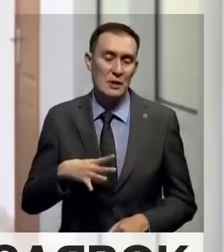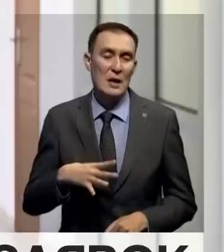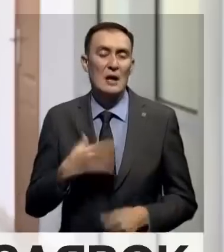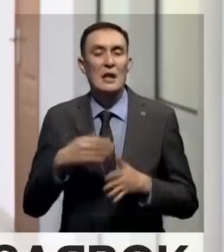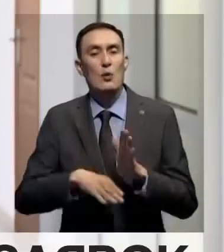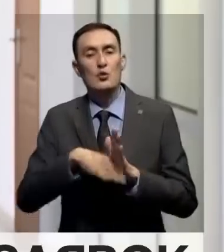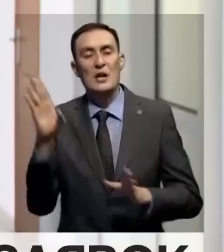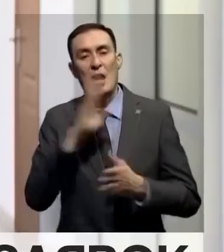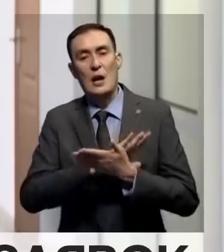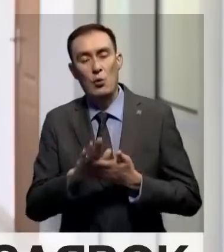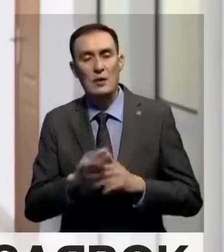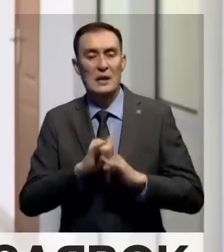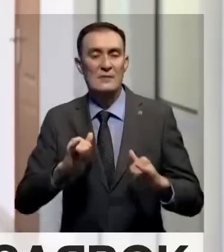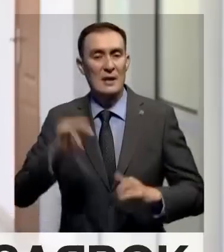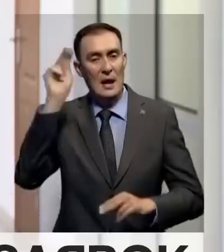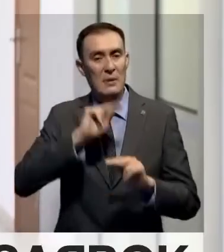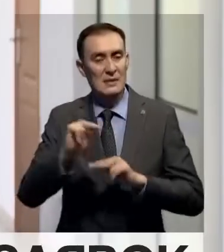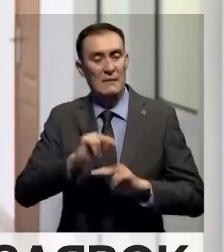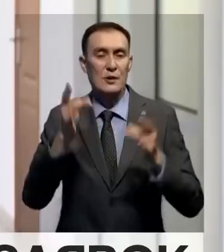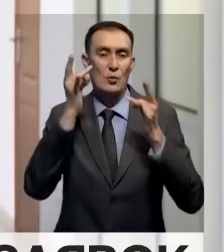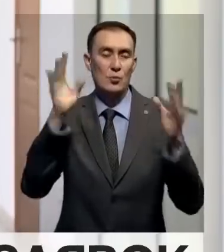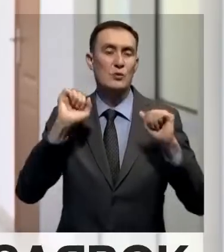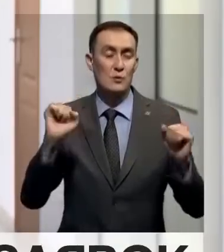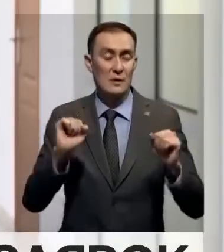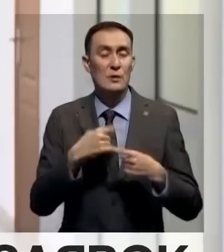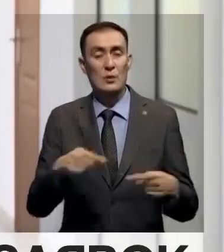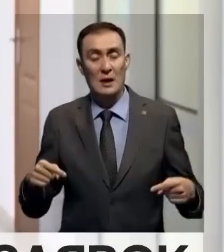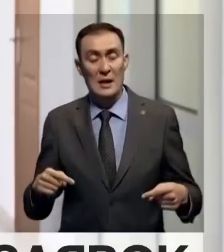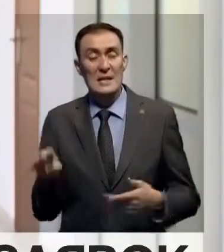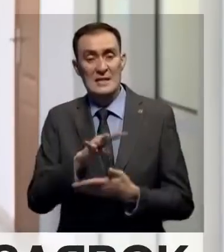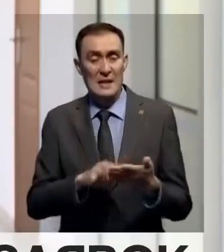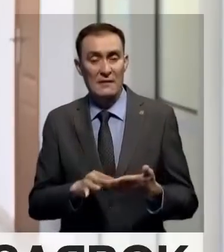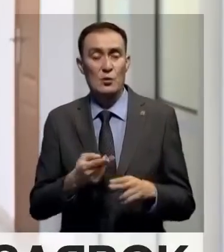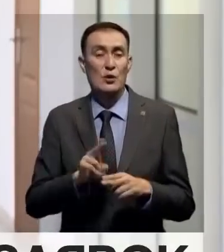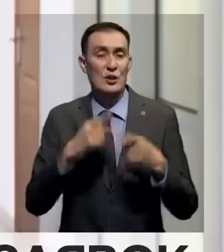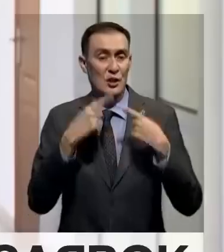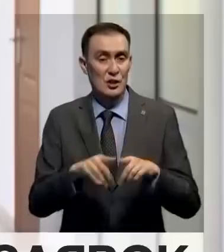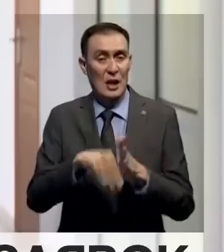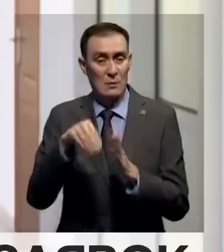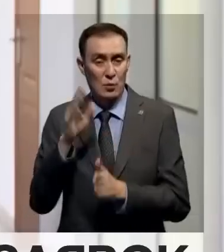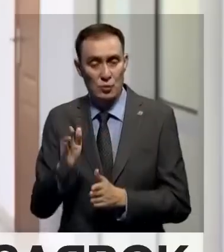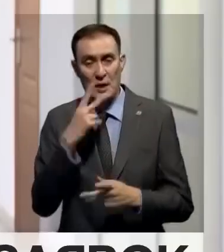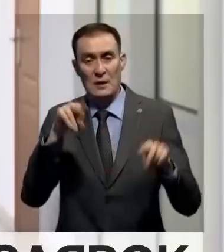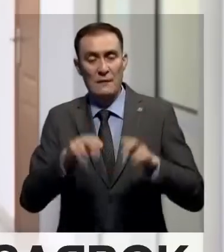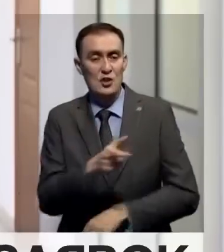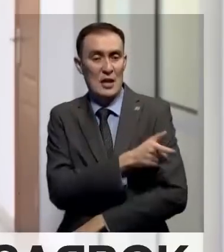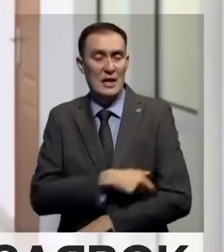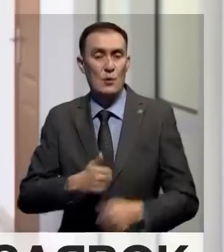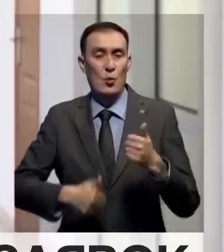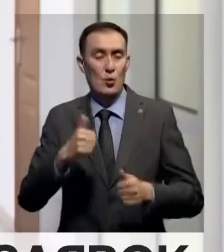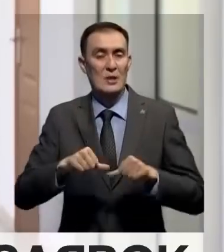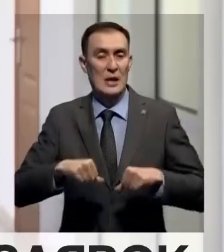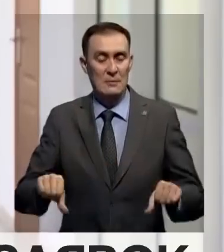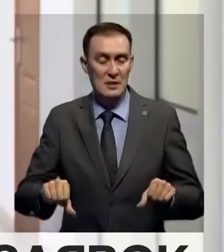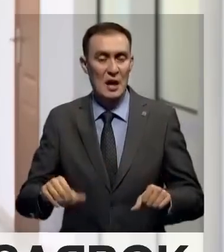для улучшения экологии, развития образования, культуры и спорта и так далее. Все заявки, прошедшие технический отбор, будут рассмотрены членами конкурсной